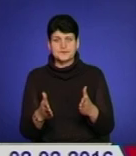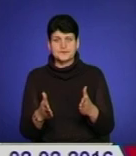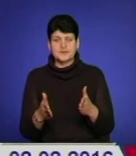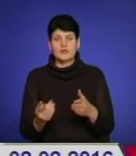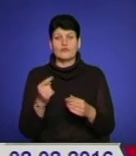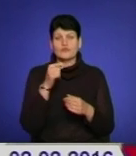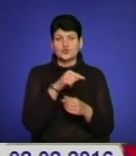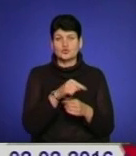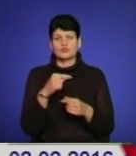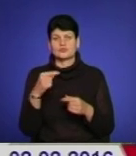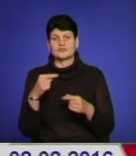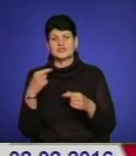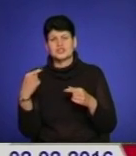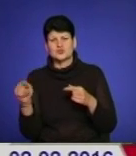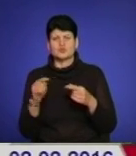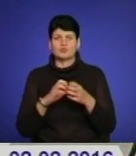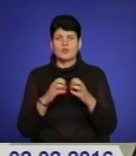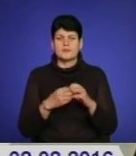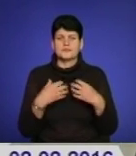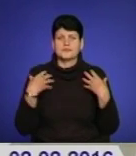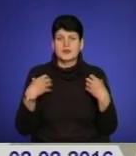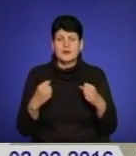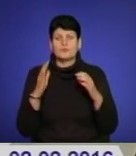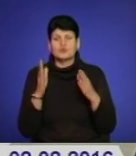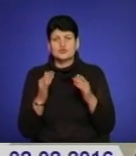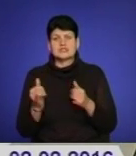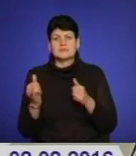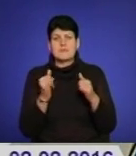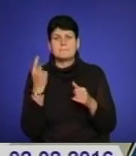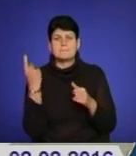з тою чи іншою патологією, де будуть забезпечені першим етапом виходжування.